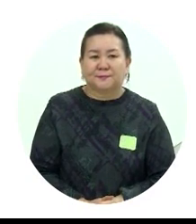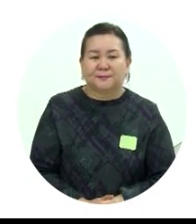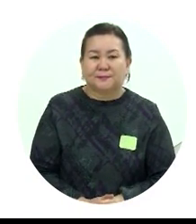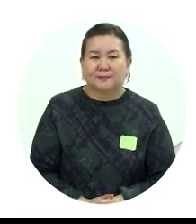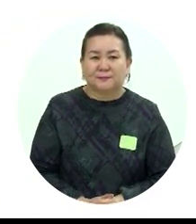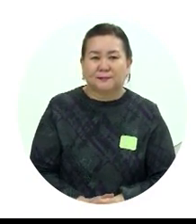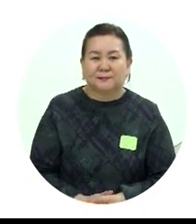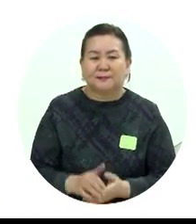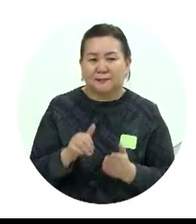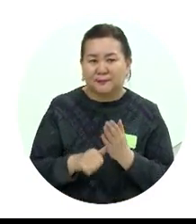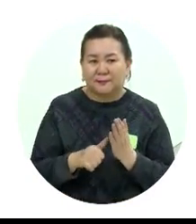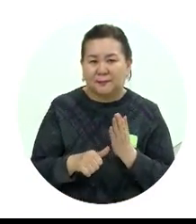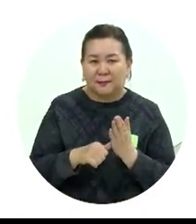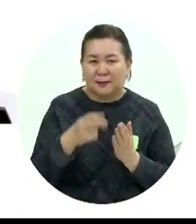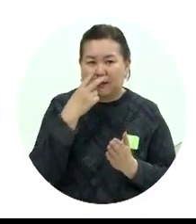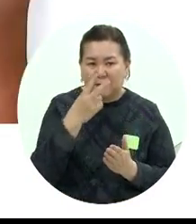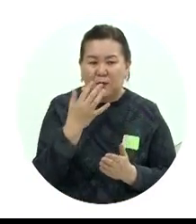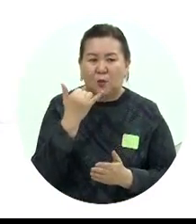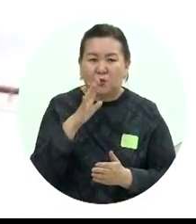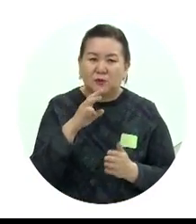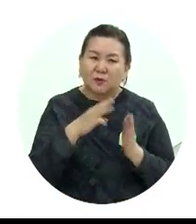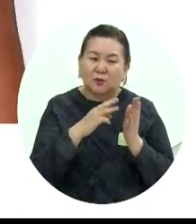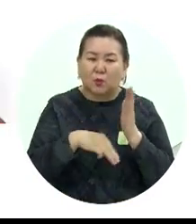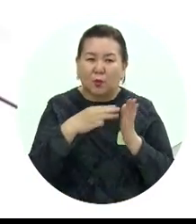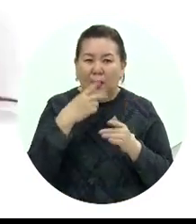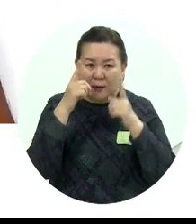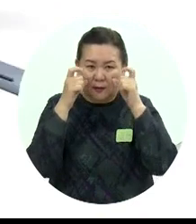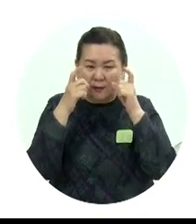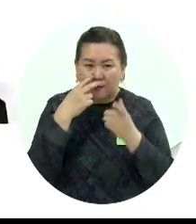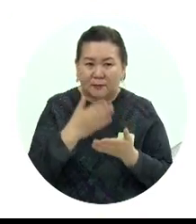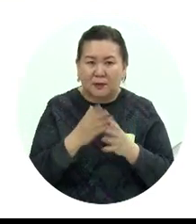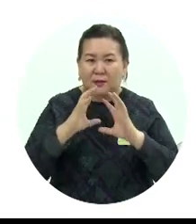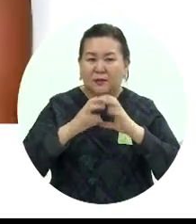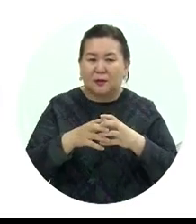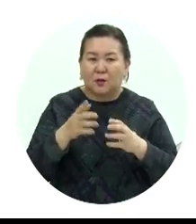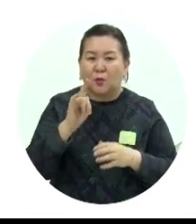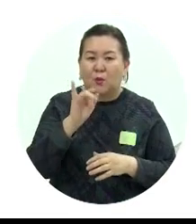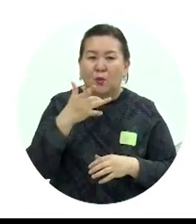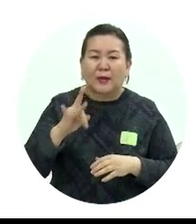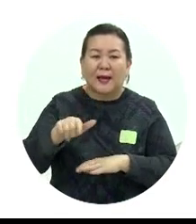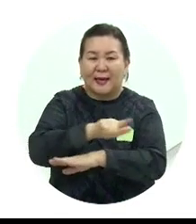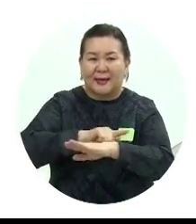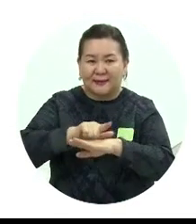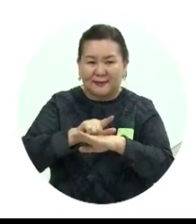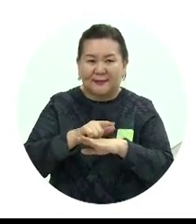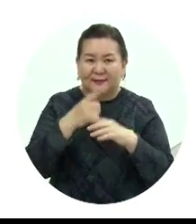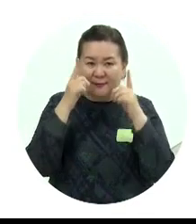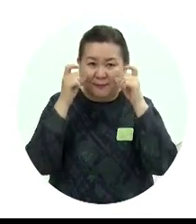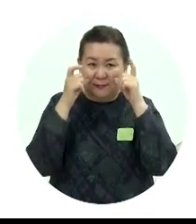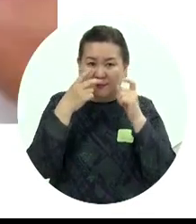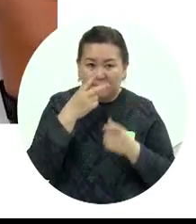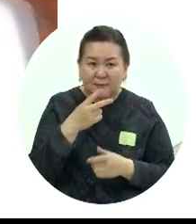За бид дэлхийн усан мандлын талаар судалж байгаа. За тэгэхээр дэлхийн хуурай газрын